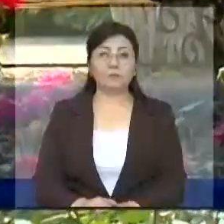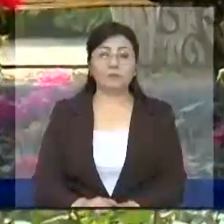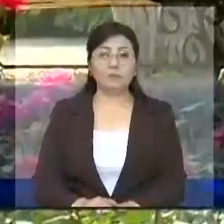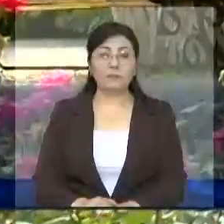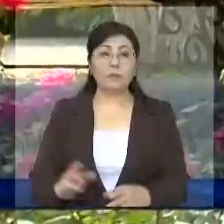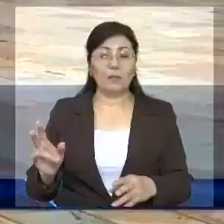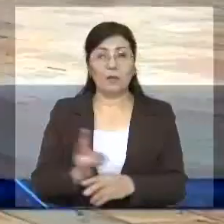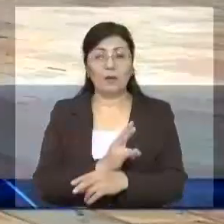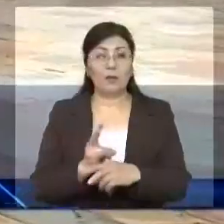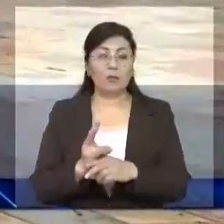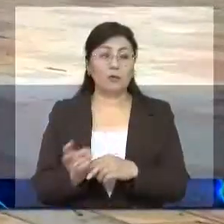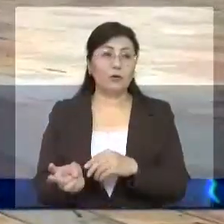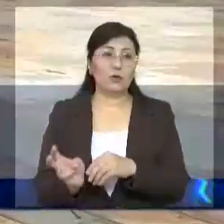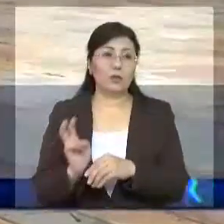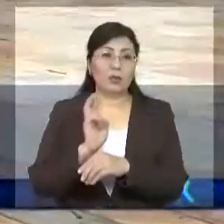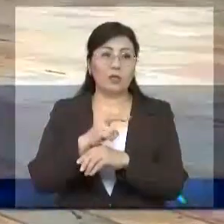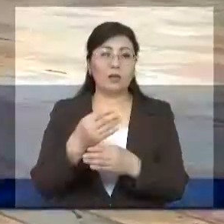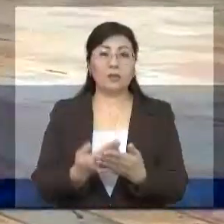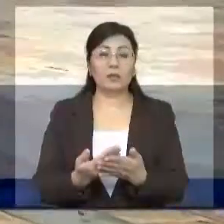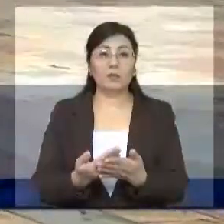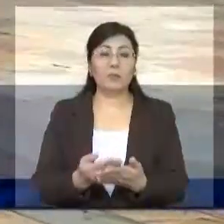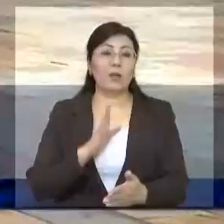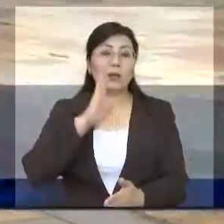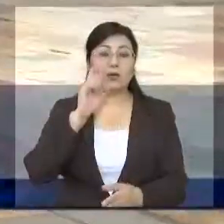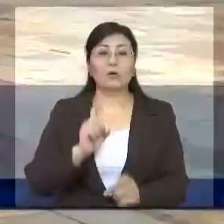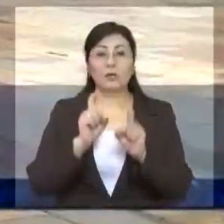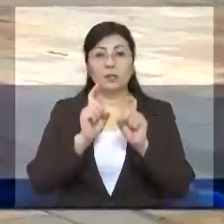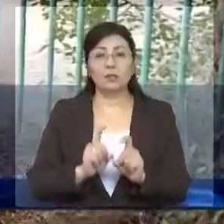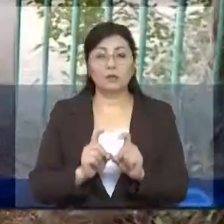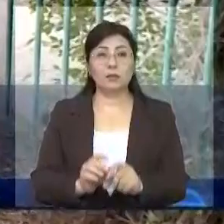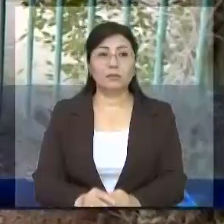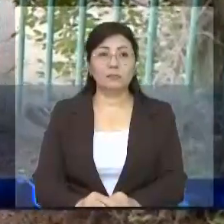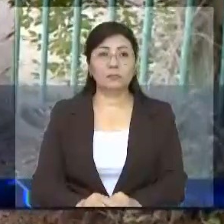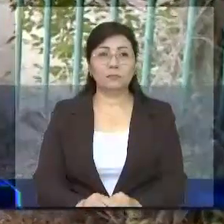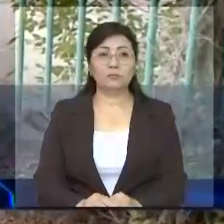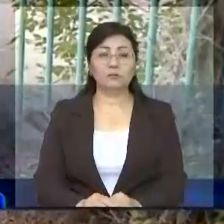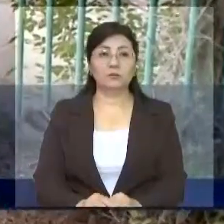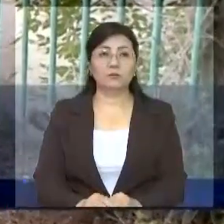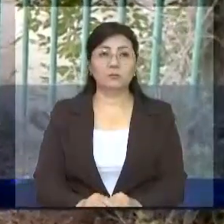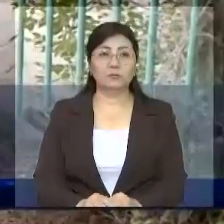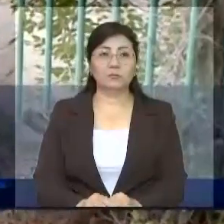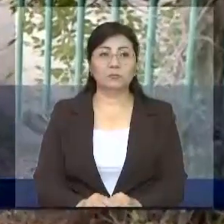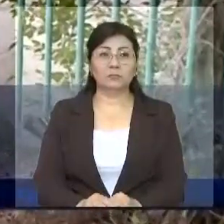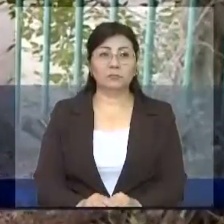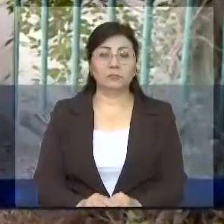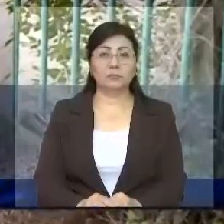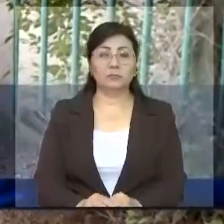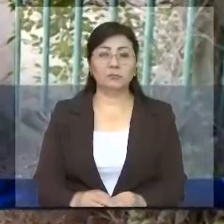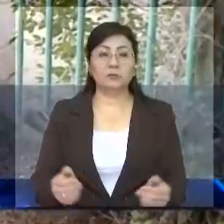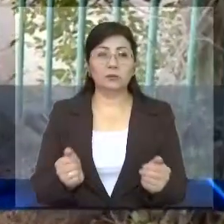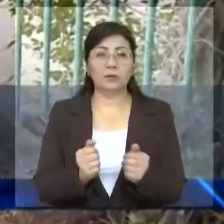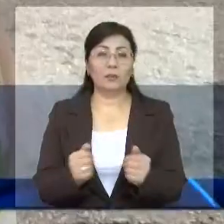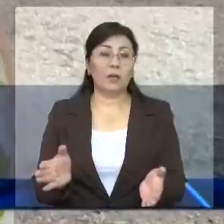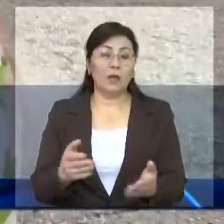түнде келеді. Бүгін түсі көрінбейді, обычно с утра сидят они. Мына қатты тақалып тұрған окноға